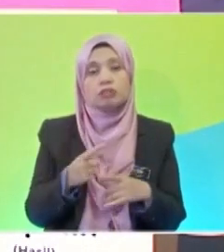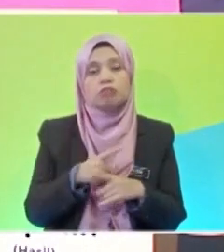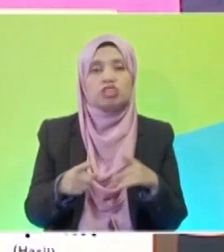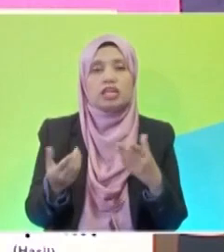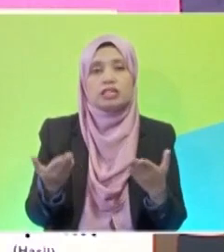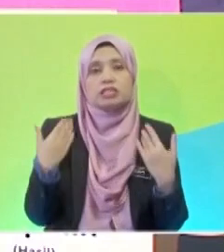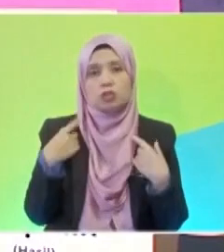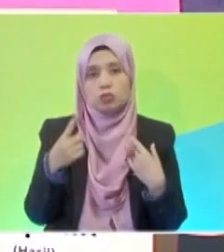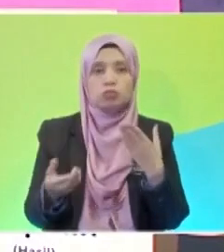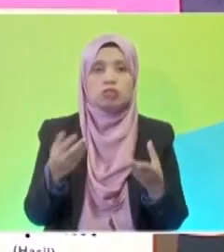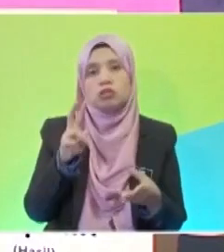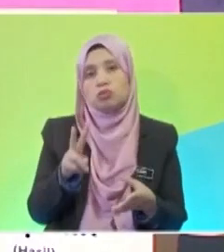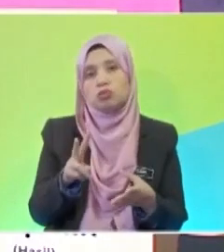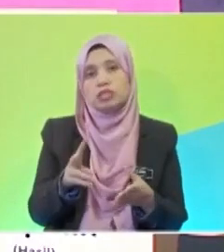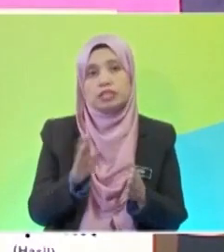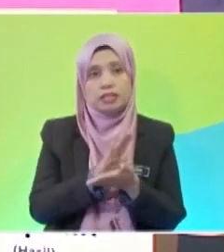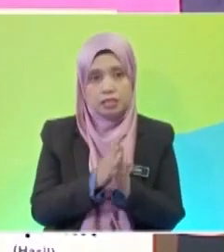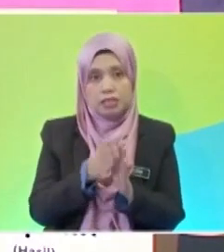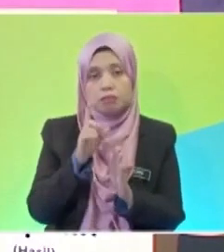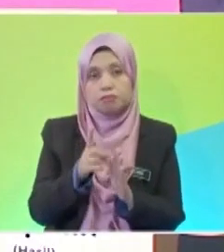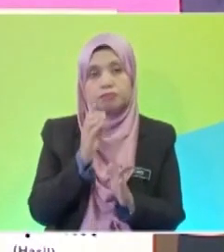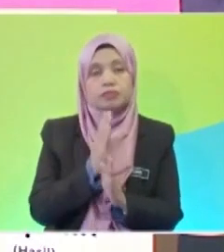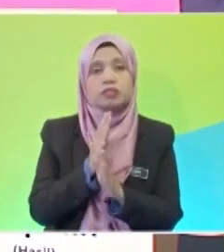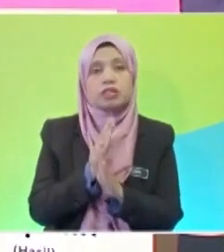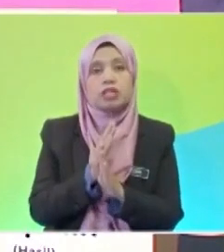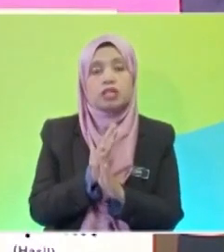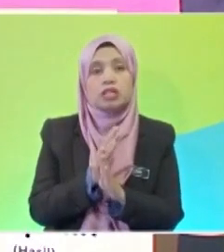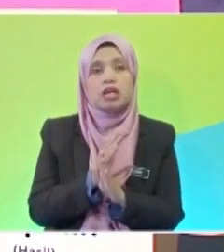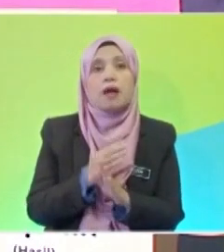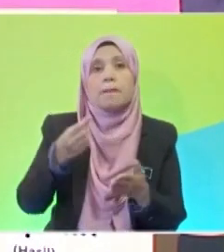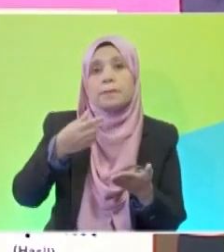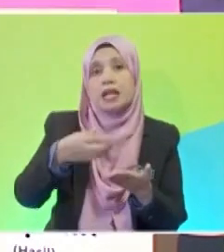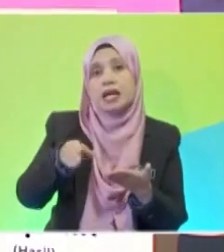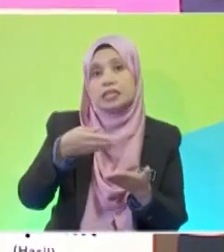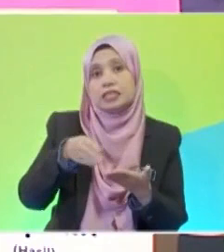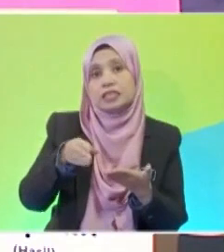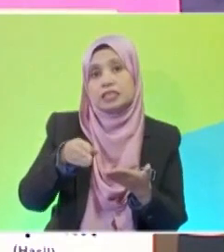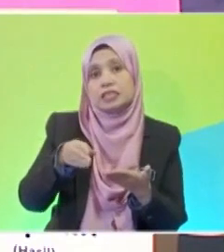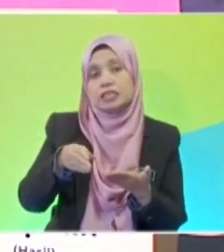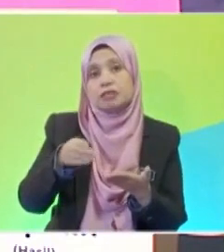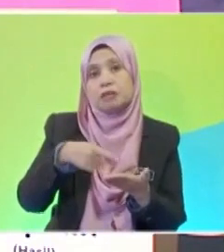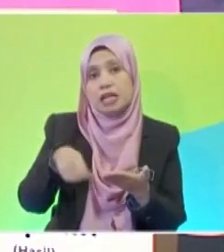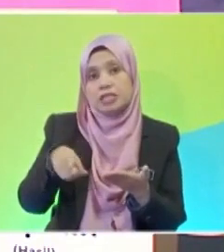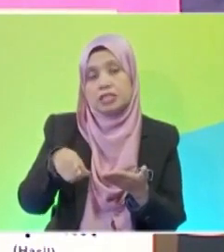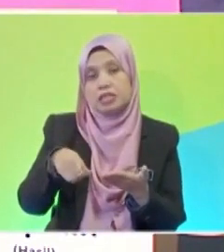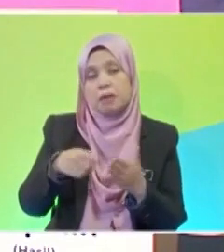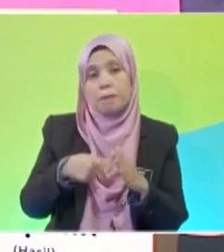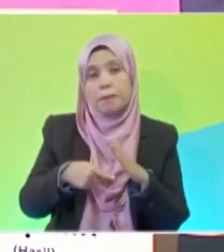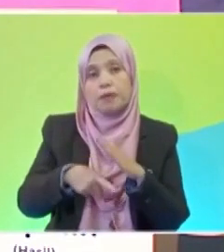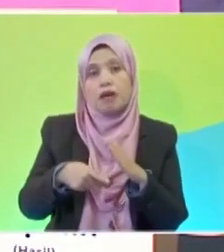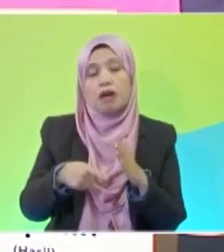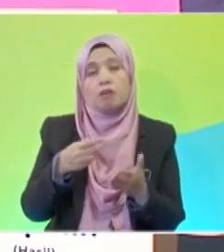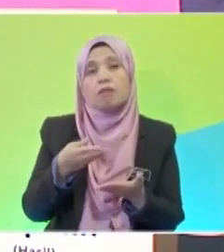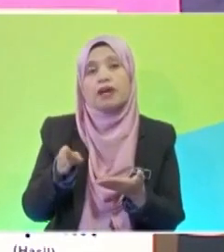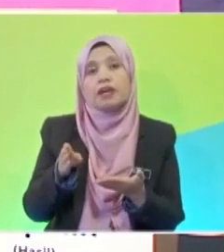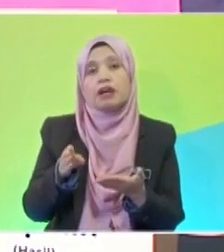sini awak kena kuasai pelarasan akaun nominal itu. Cikgu sebut sekali lagi, belanja prabayar kita akan tolak daripada belanja